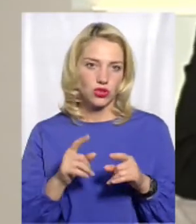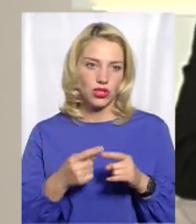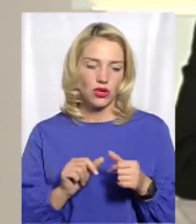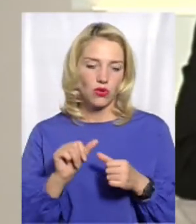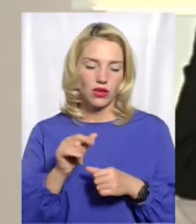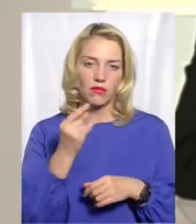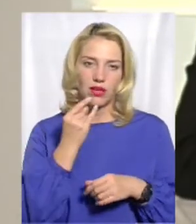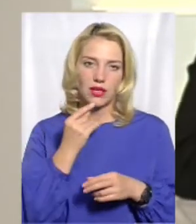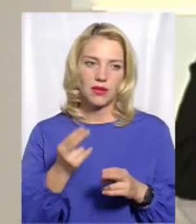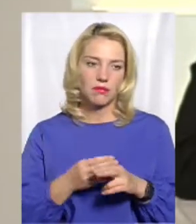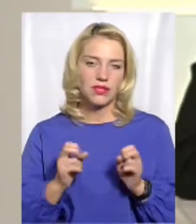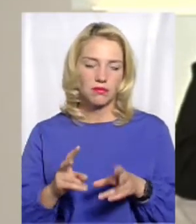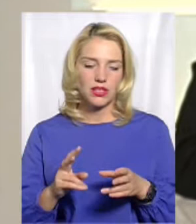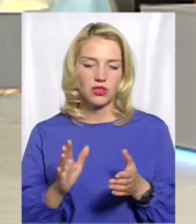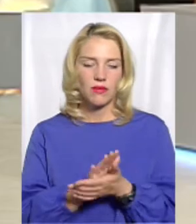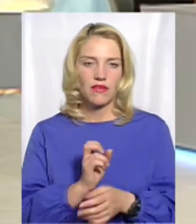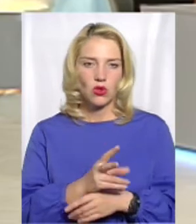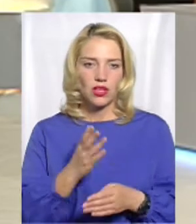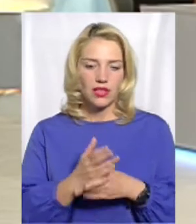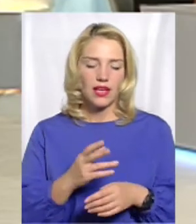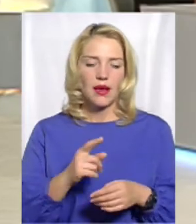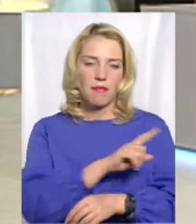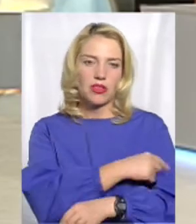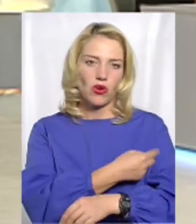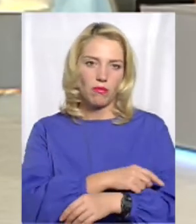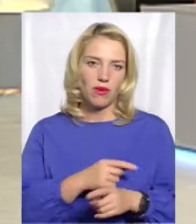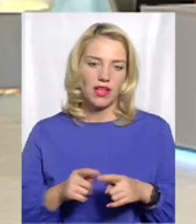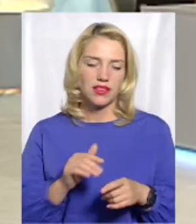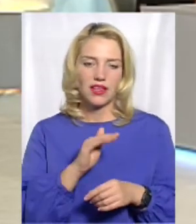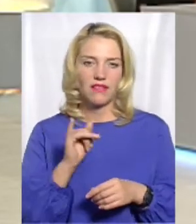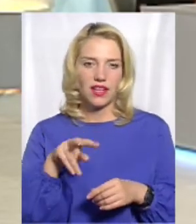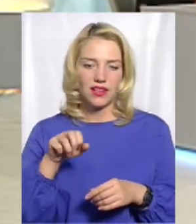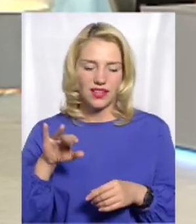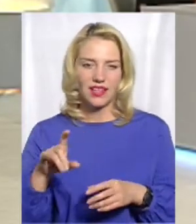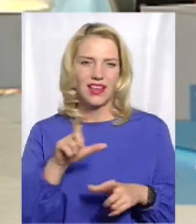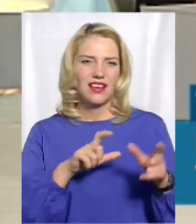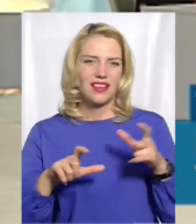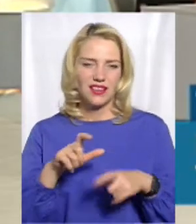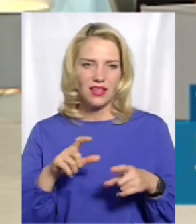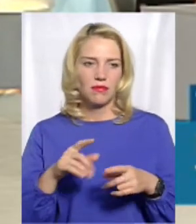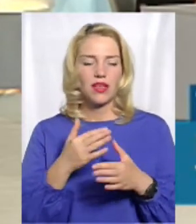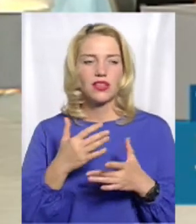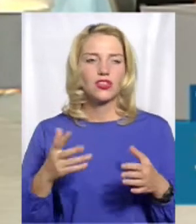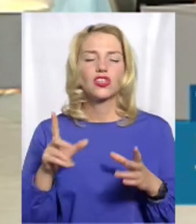небезпечними відходами є медикаменти, фільтри, миючі засоби та навіть побутова хімія. А що